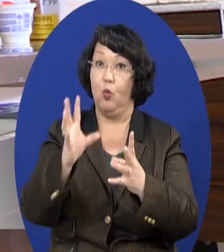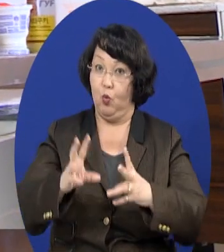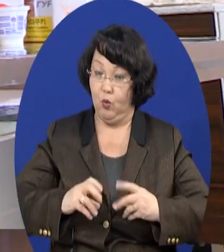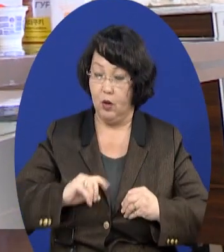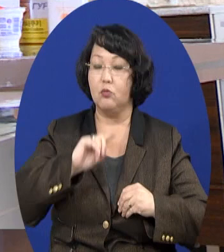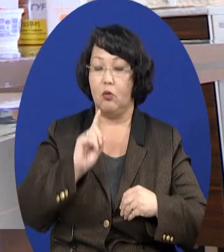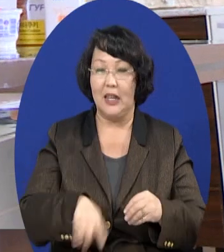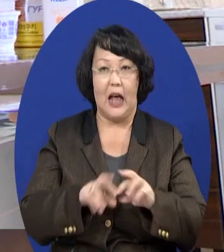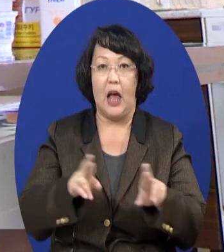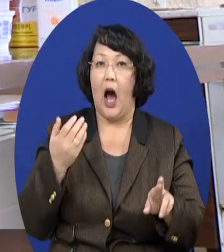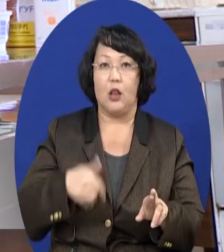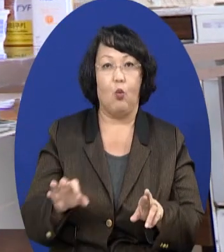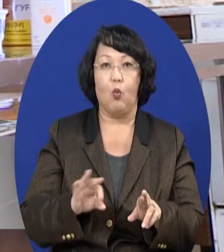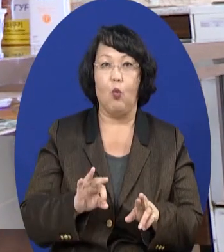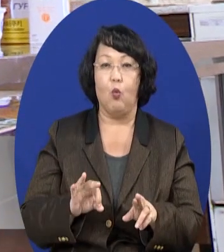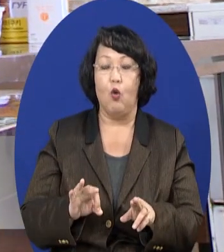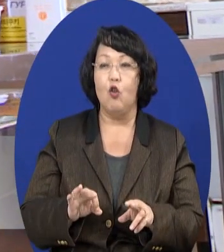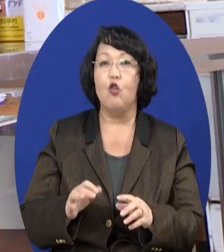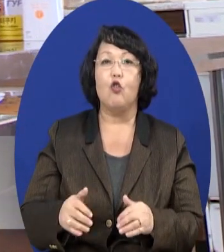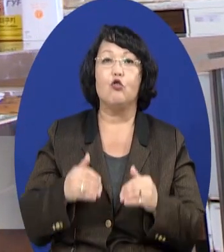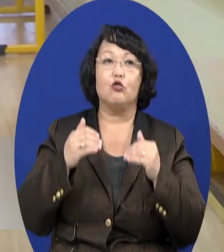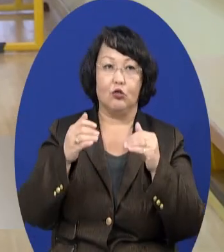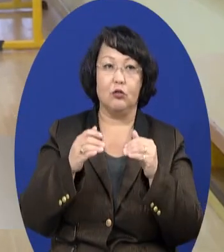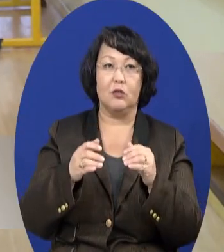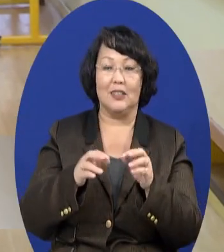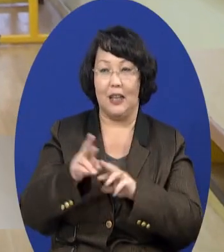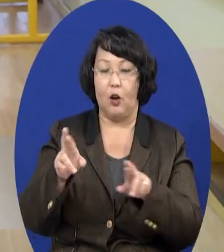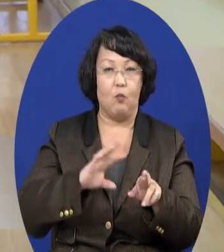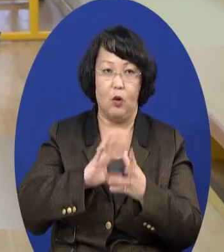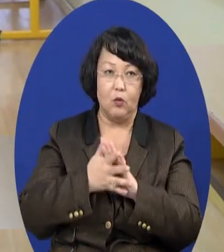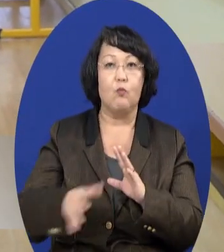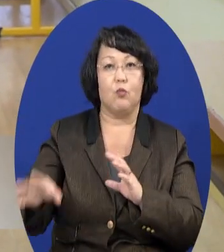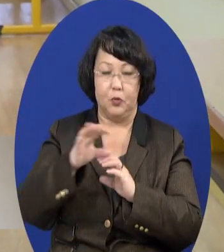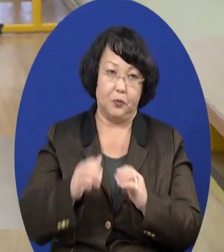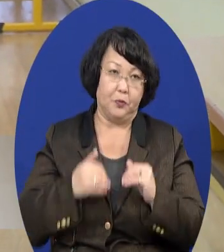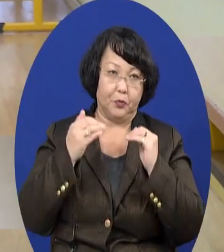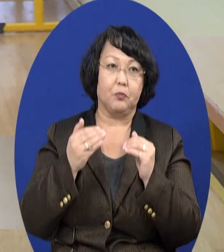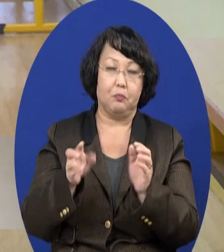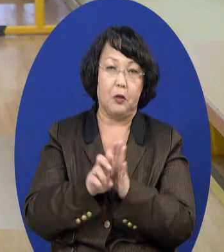хөгжлийн ялгаатай хүүхэд бүрд боломж бий гэдгийг сургуулийн захирал ярьж байлаа.